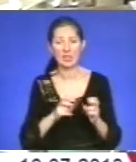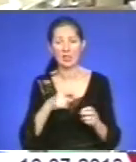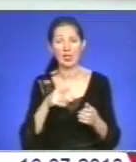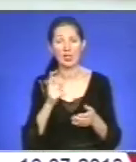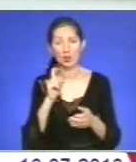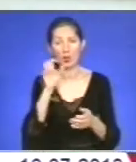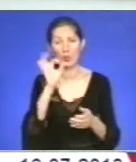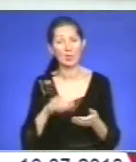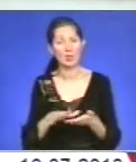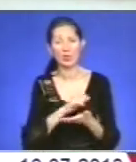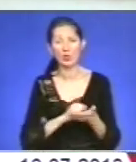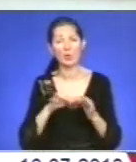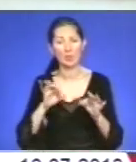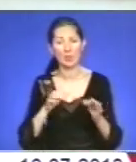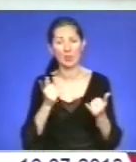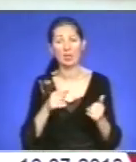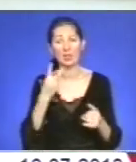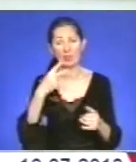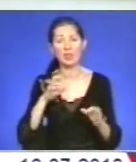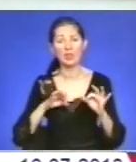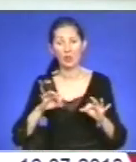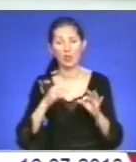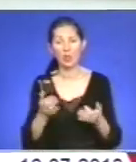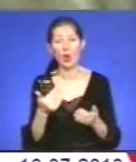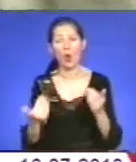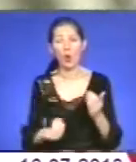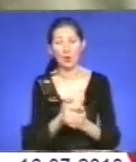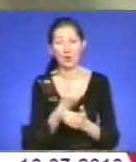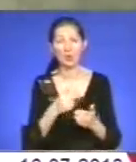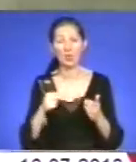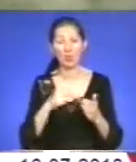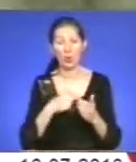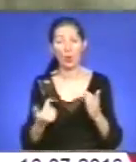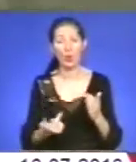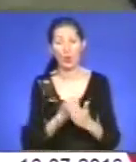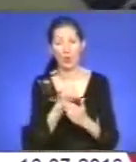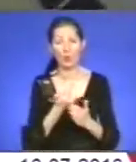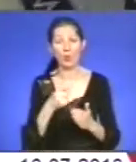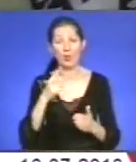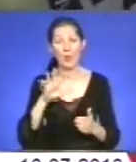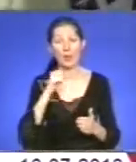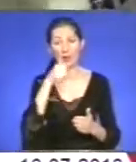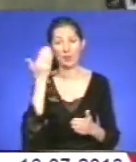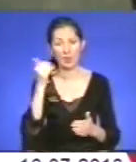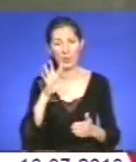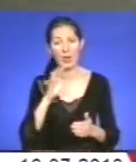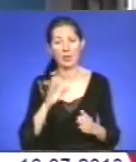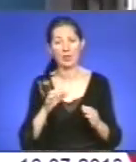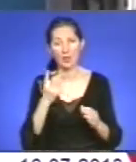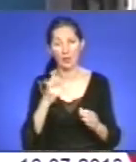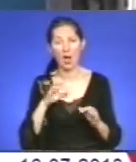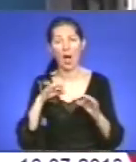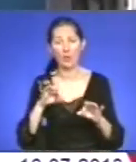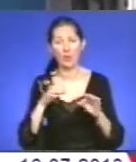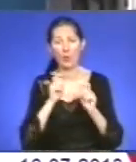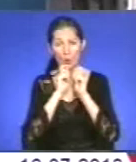автопарк. Зараз у штаті 20 автомобілів, востаннє оновлювали їх 5 років тому. Два автомобілі подарував місту невідомий